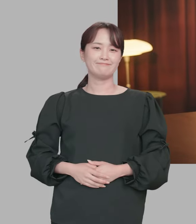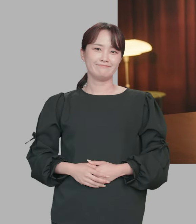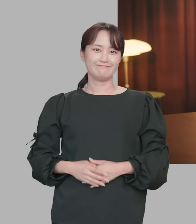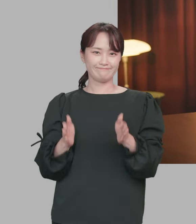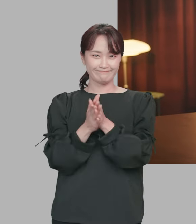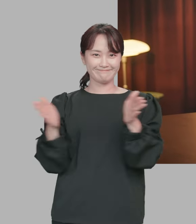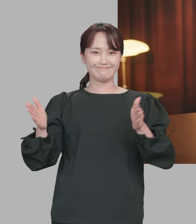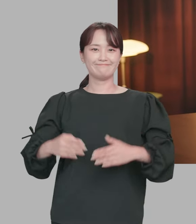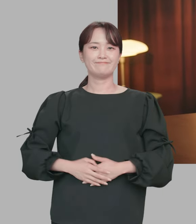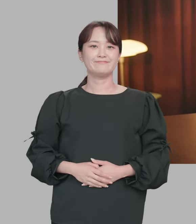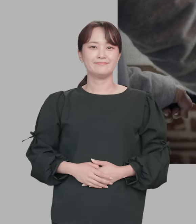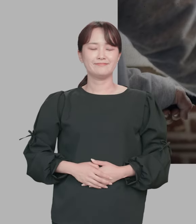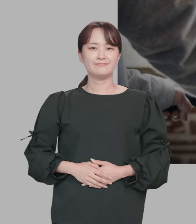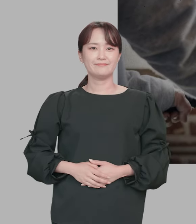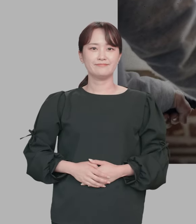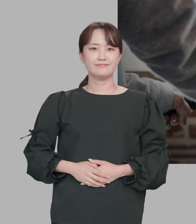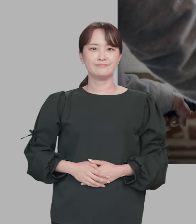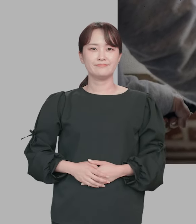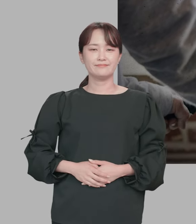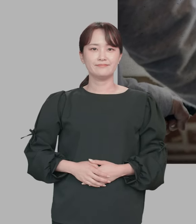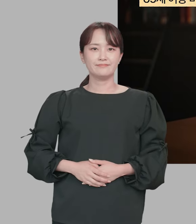그럼 시작합니다.